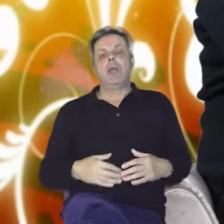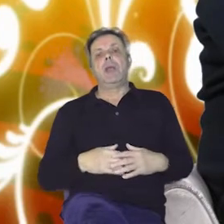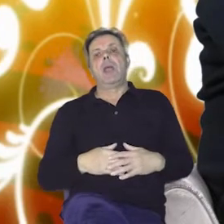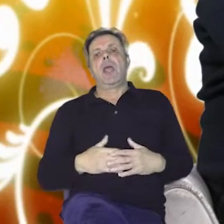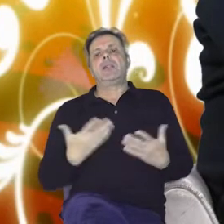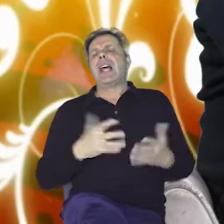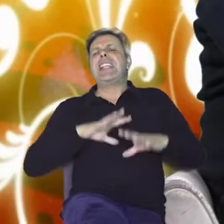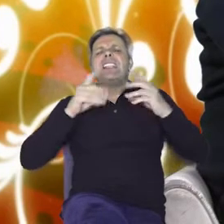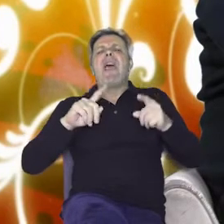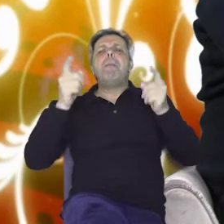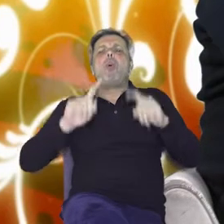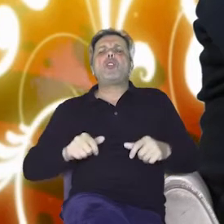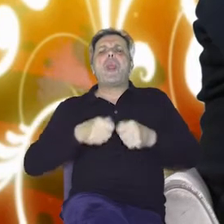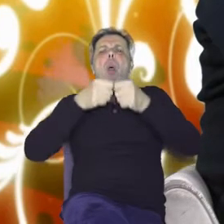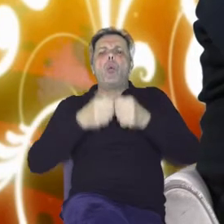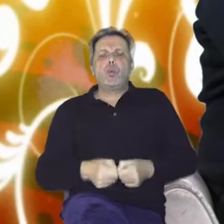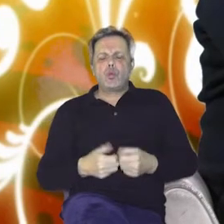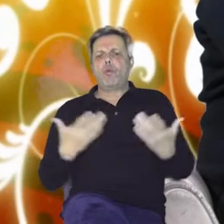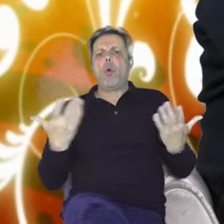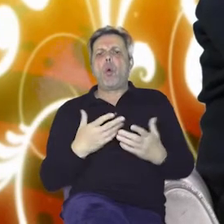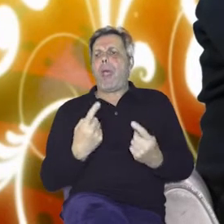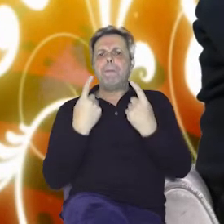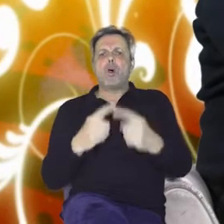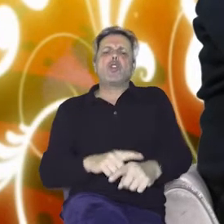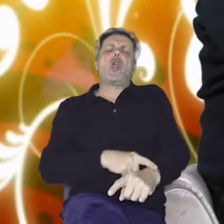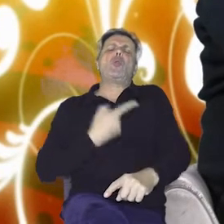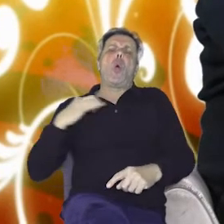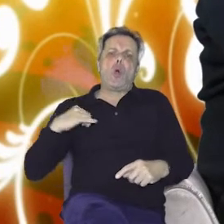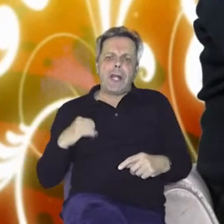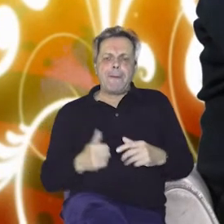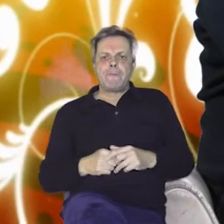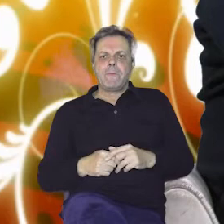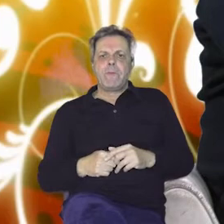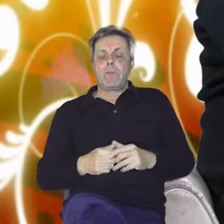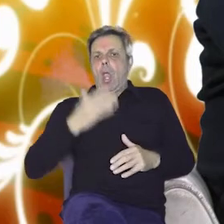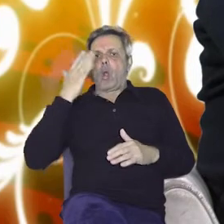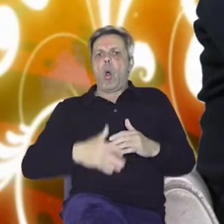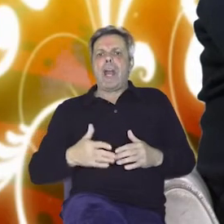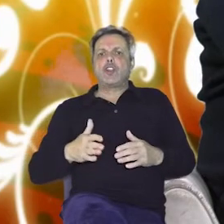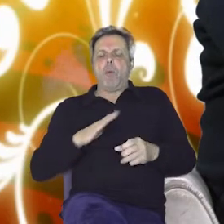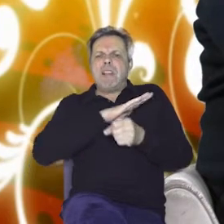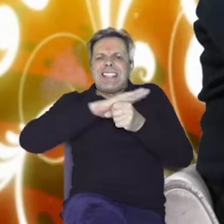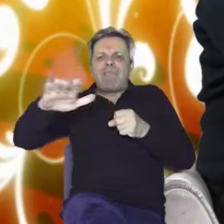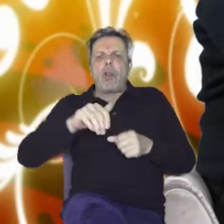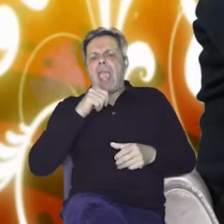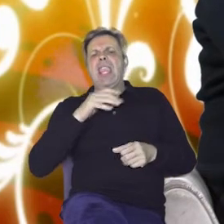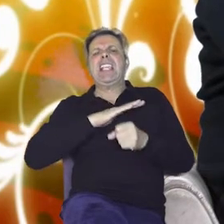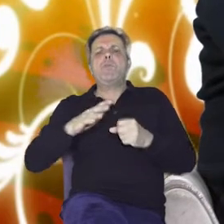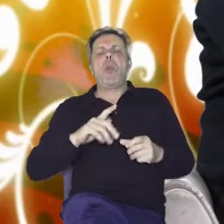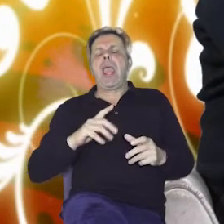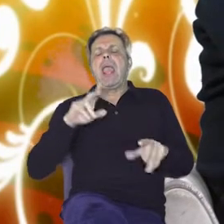sve pukotine u društvu koje postoje dugi niz godina konačno zatvore i ispune nekim